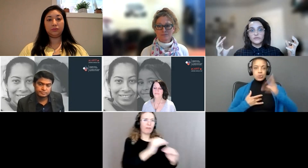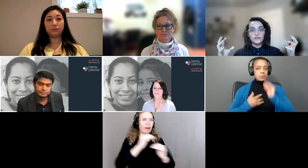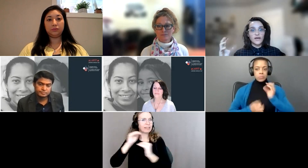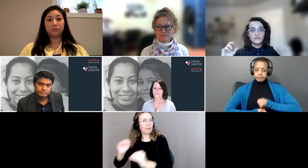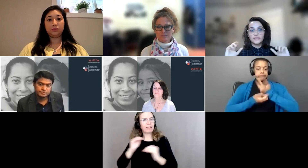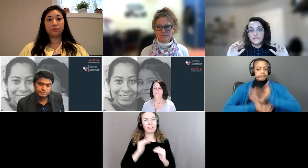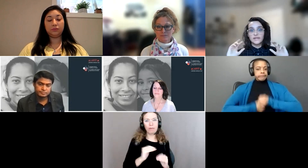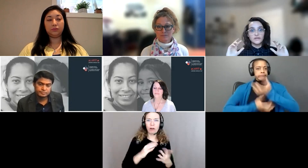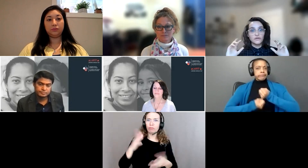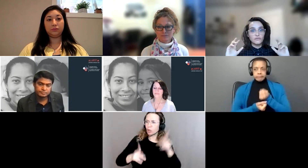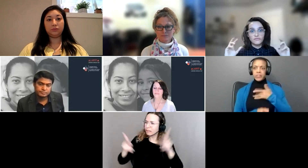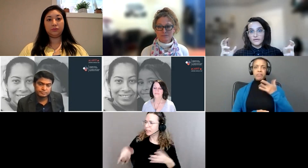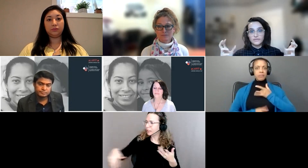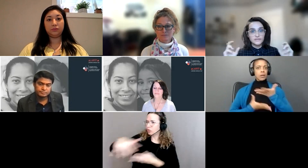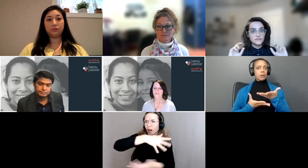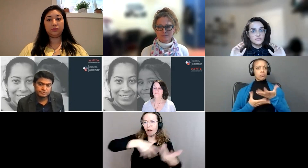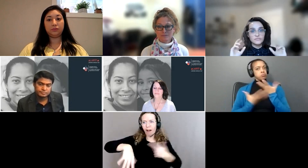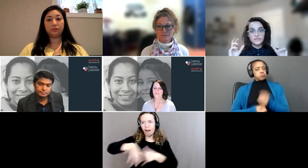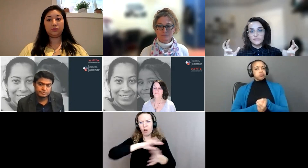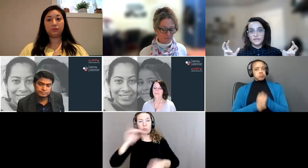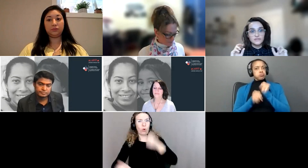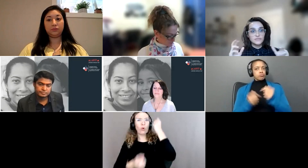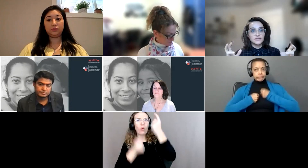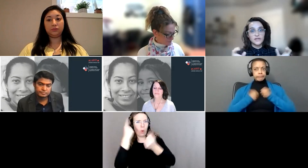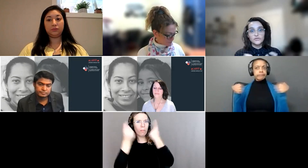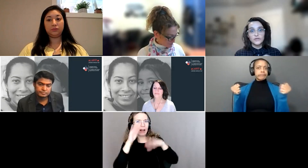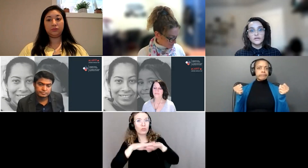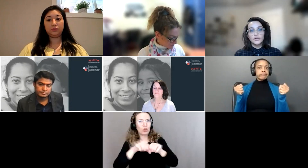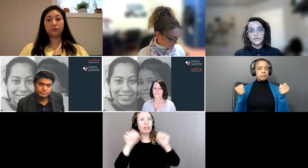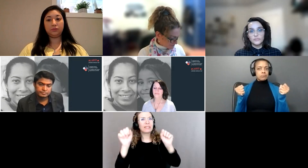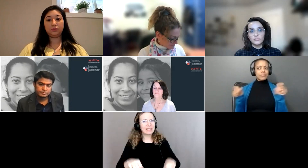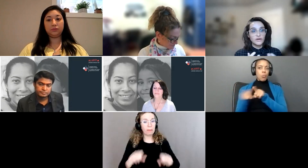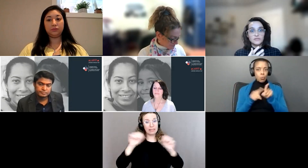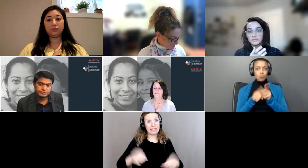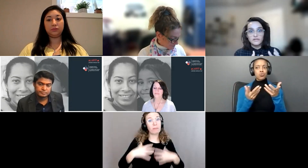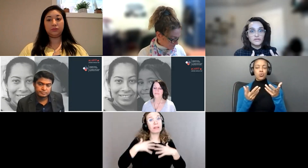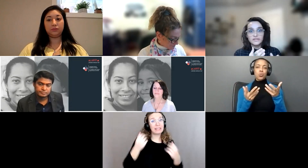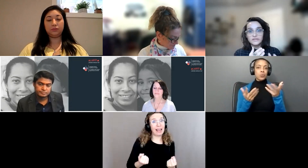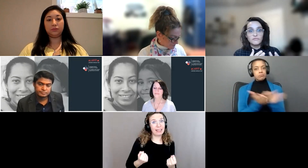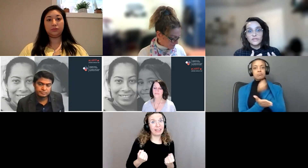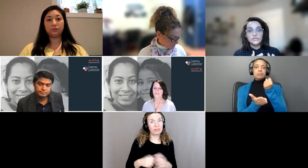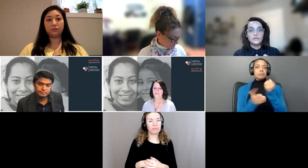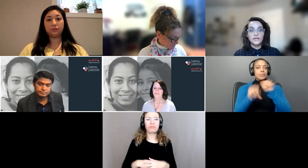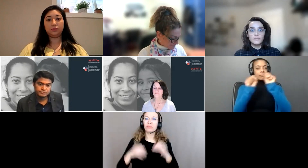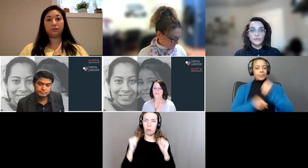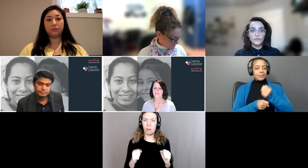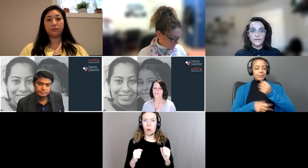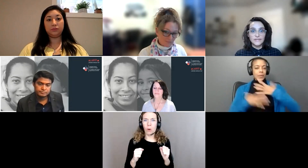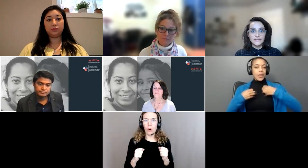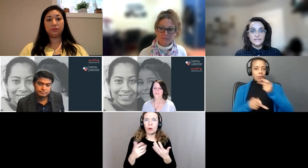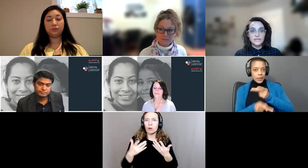des gens qui sont là, qui ont une compréhension du système, le système de santé, etc., et peuvent donner des